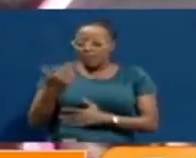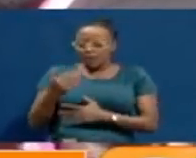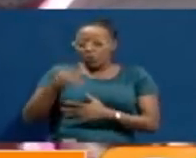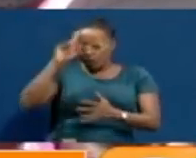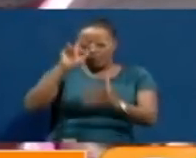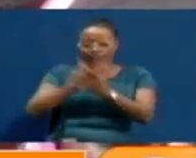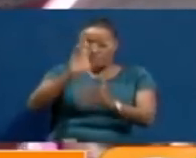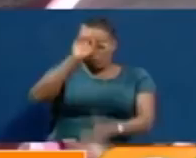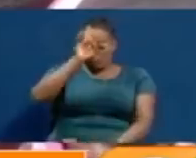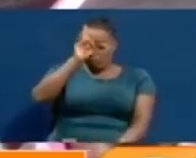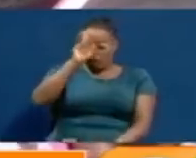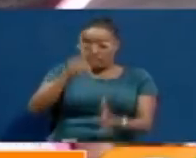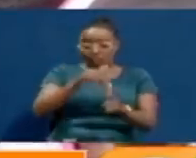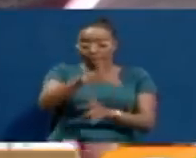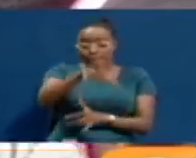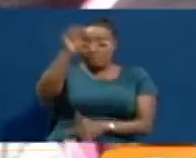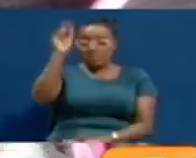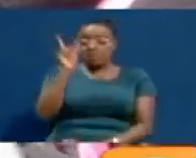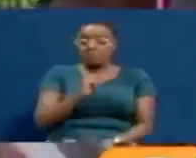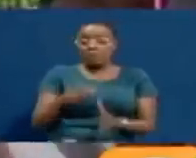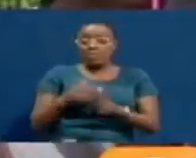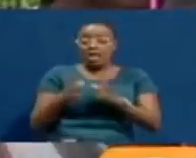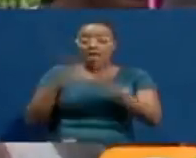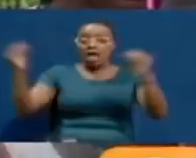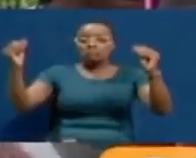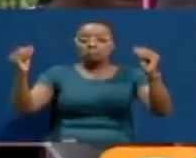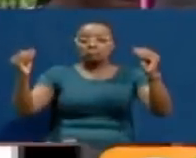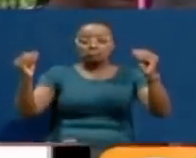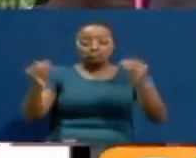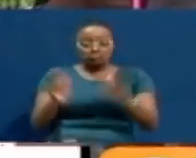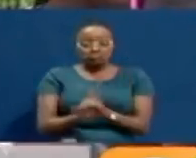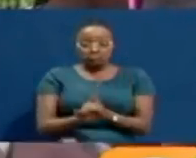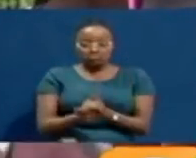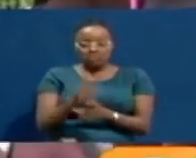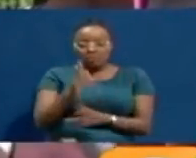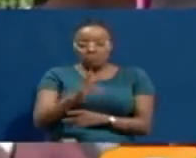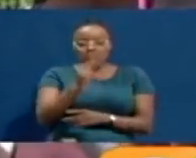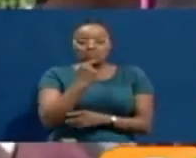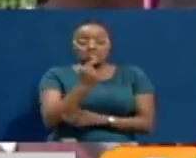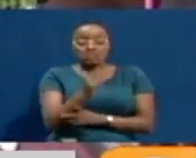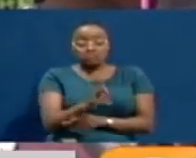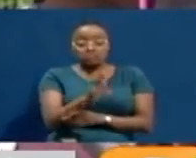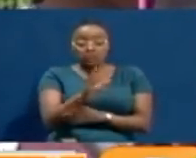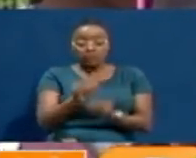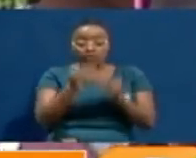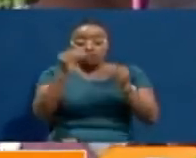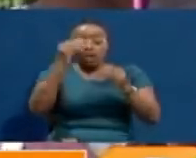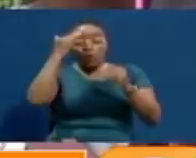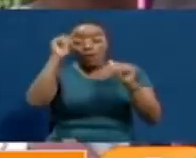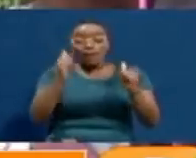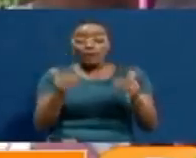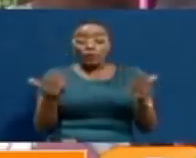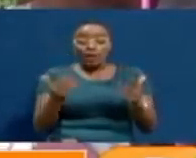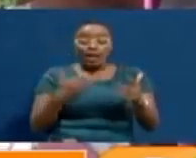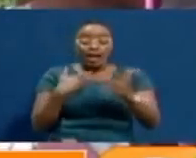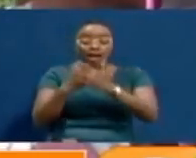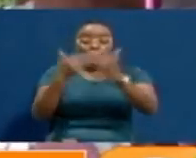polisi wakawachukua na wakapotea nao, na wakadai watoe bunduki, sijui hiyo bunduki ilikuwa wapi. Sasa paka